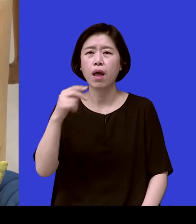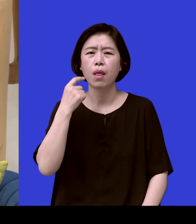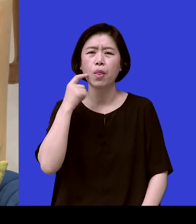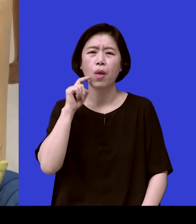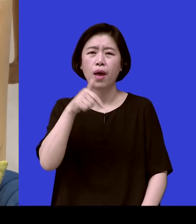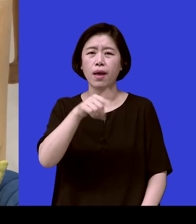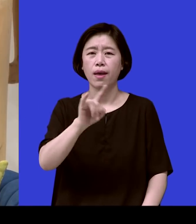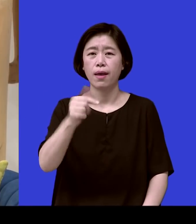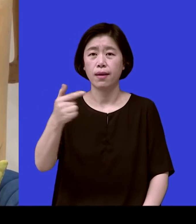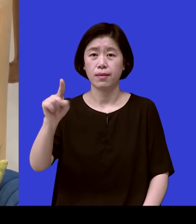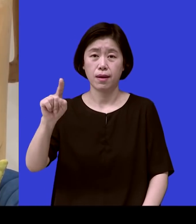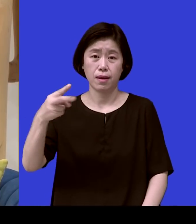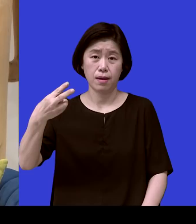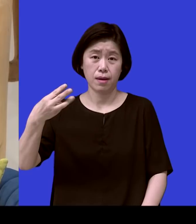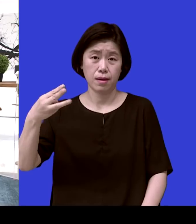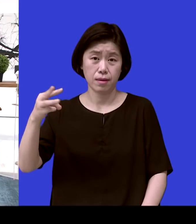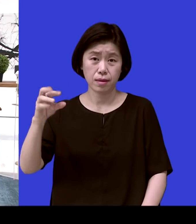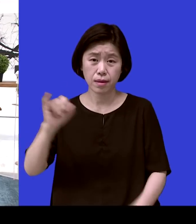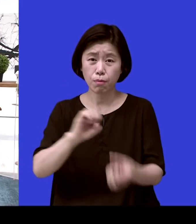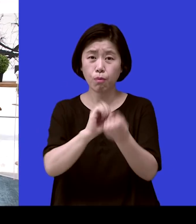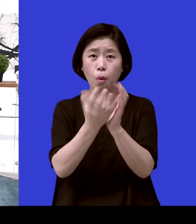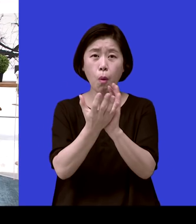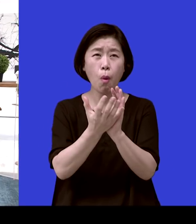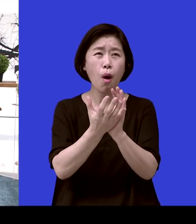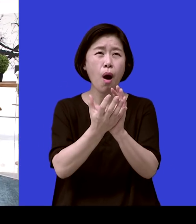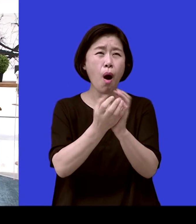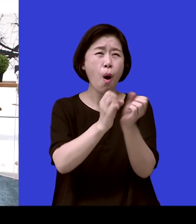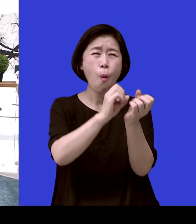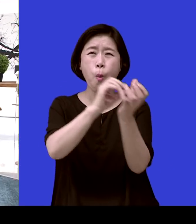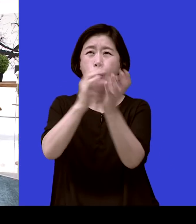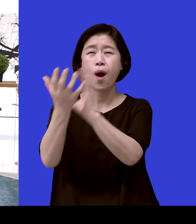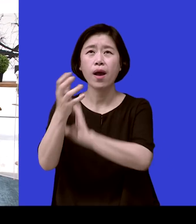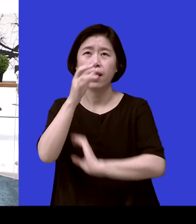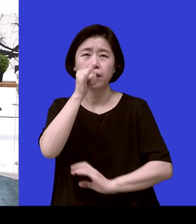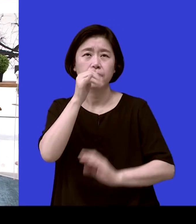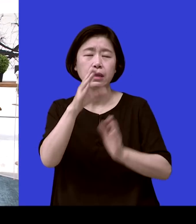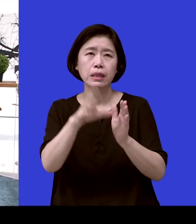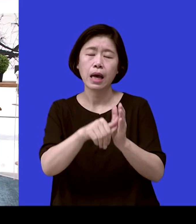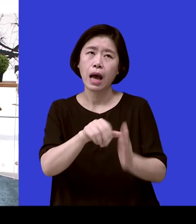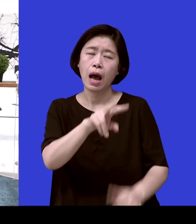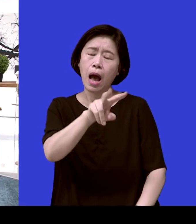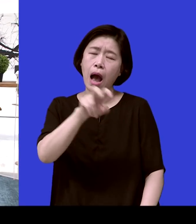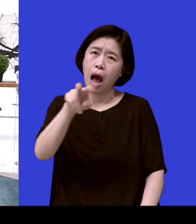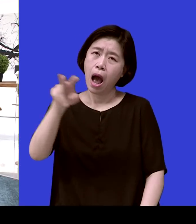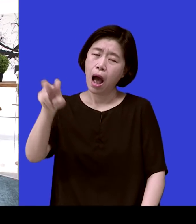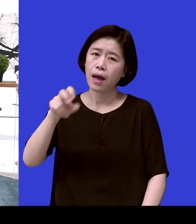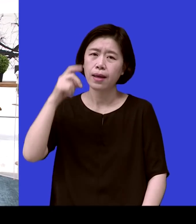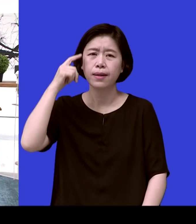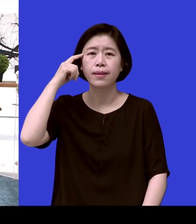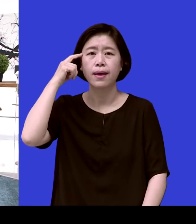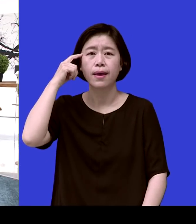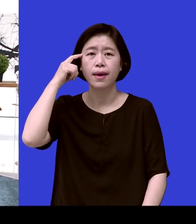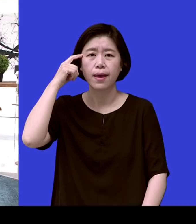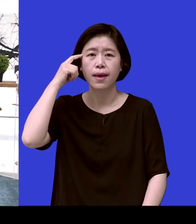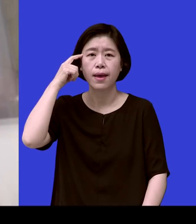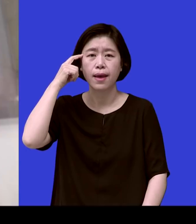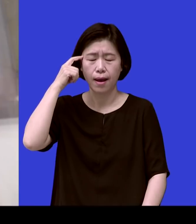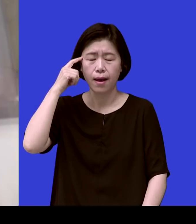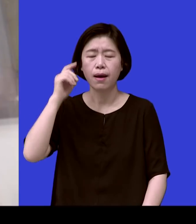10년 그 개나리를 볼 수가 없었던 것 같아요. 개나리길은 좀